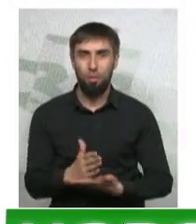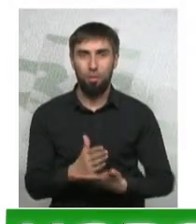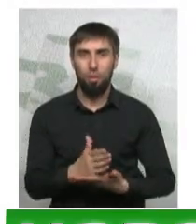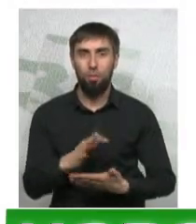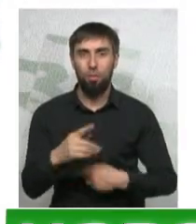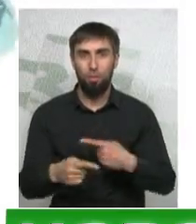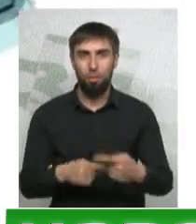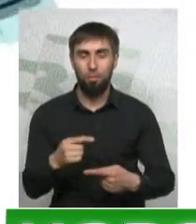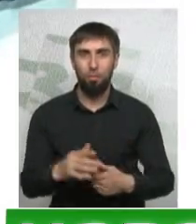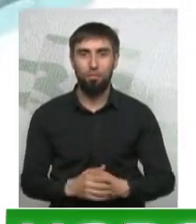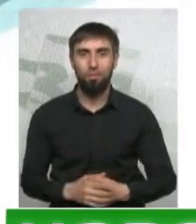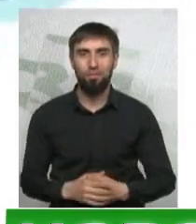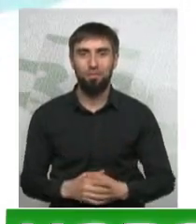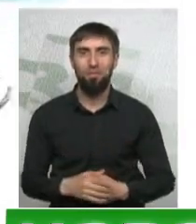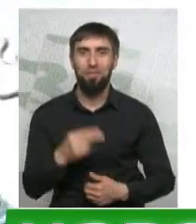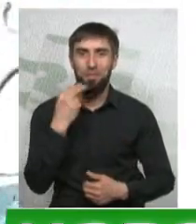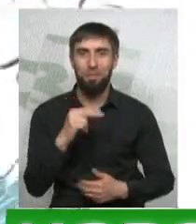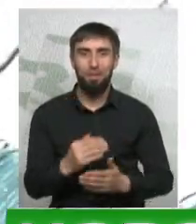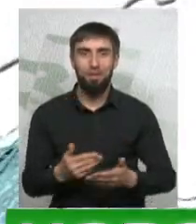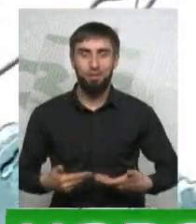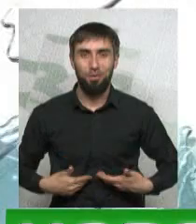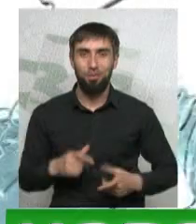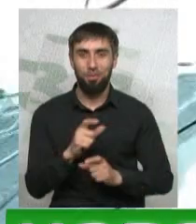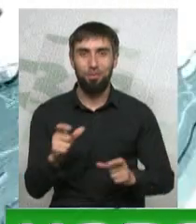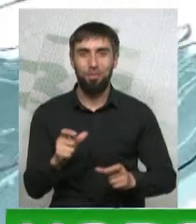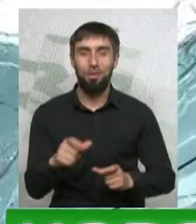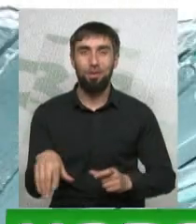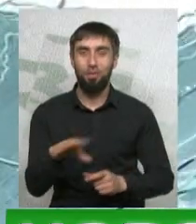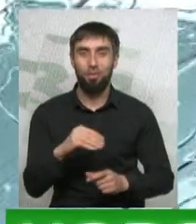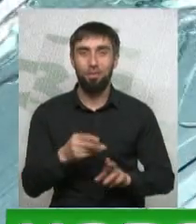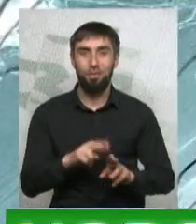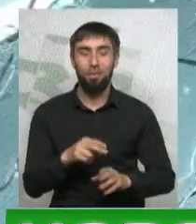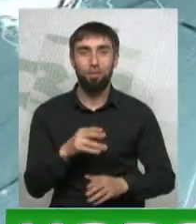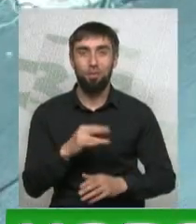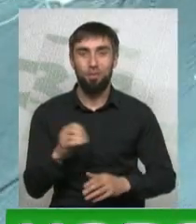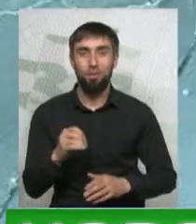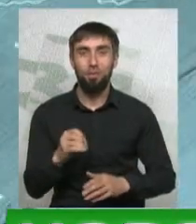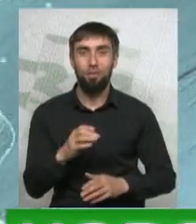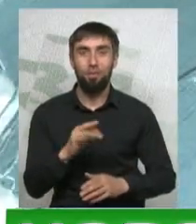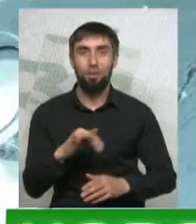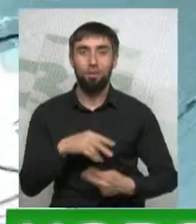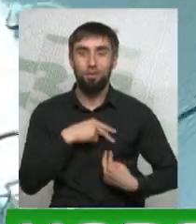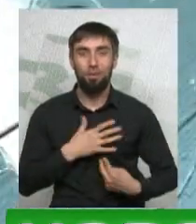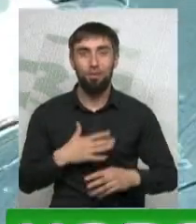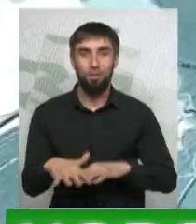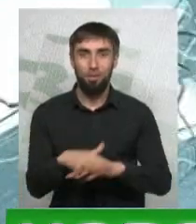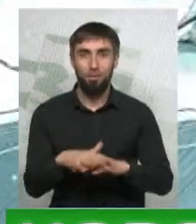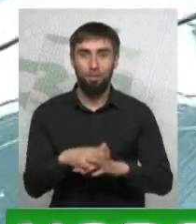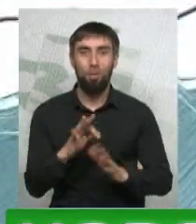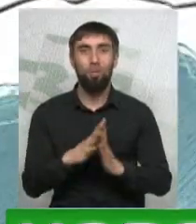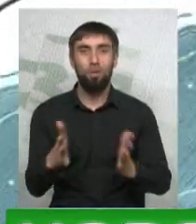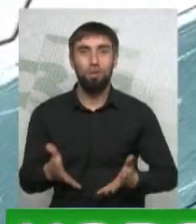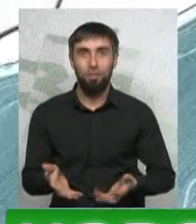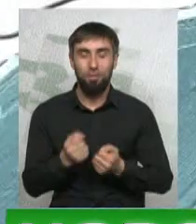последовательно повышается качество жизни людей и в основе всех этих достижений созидательный труд нашего народа при